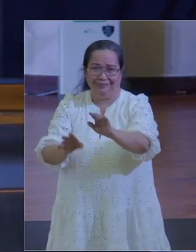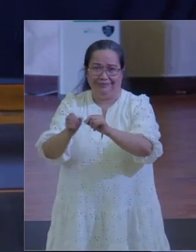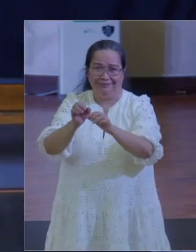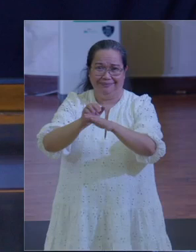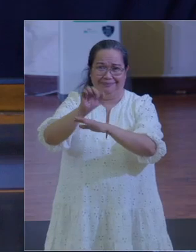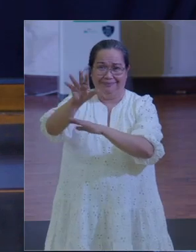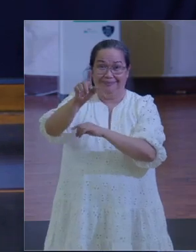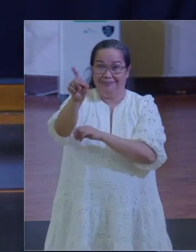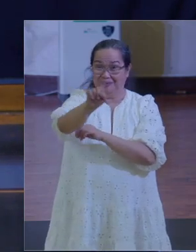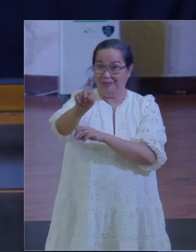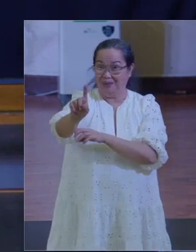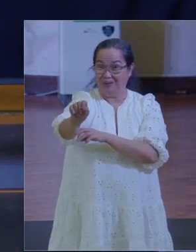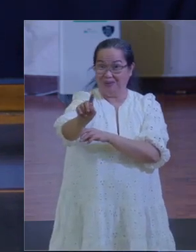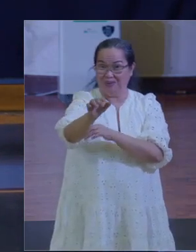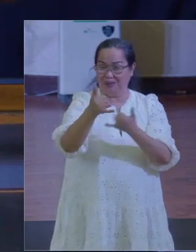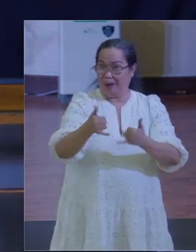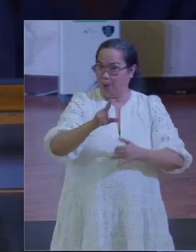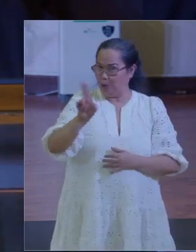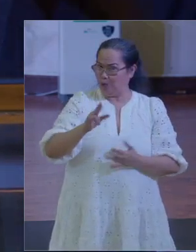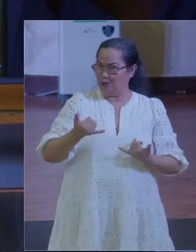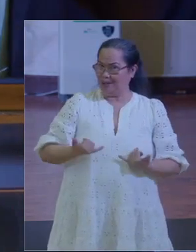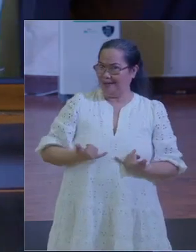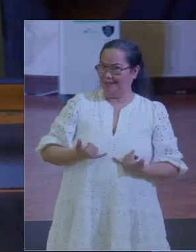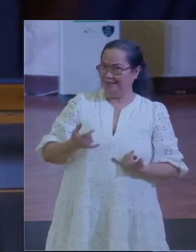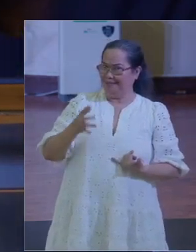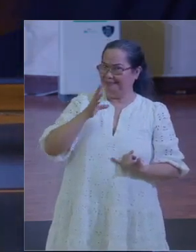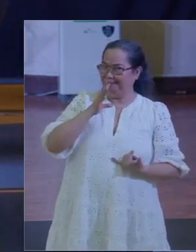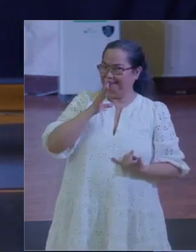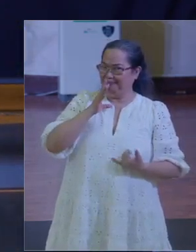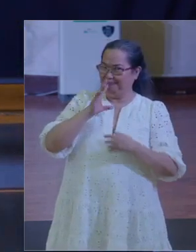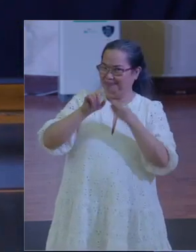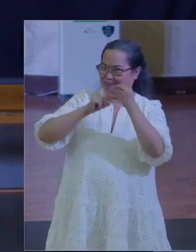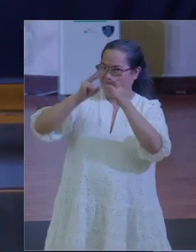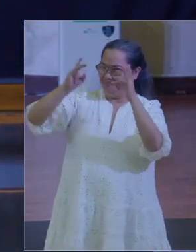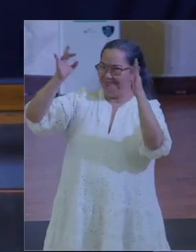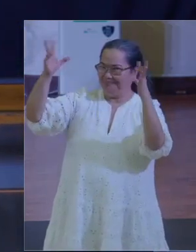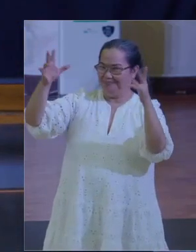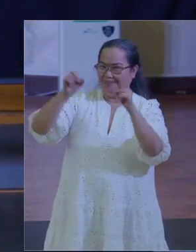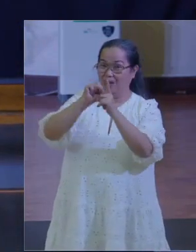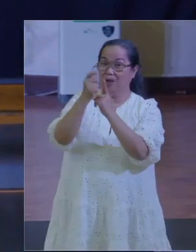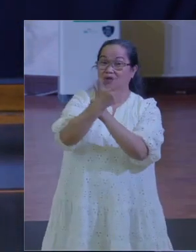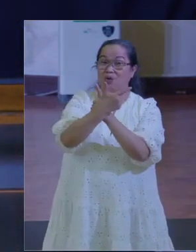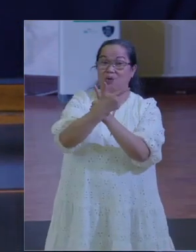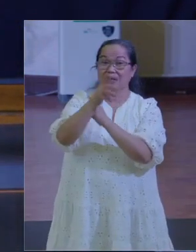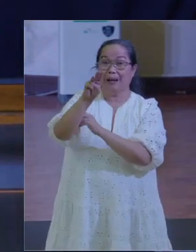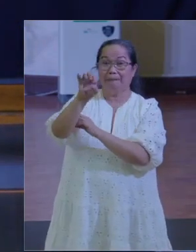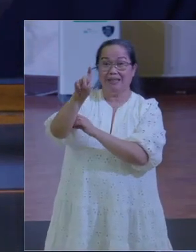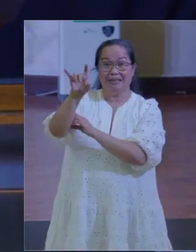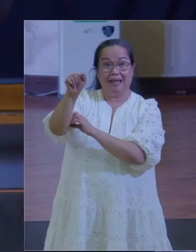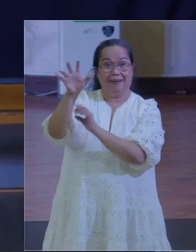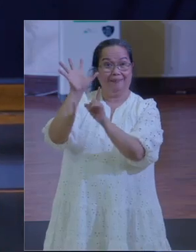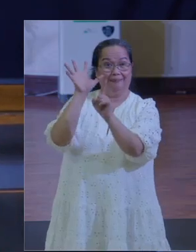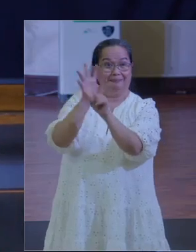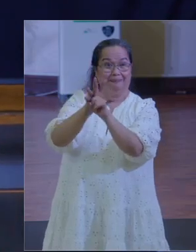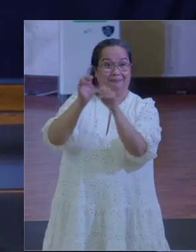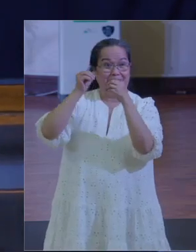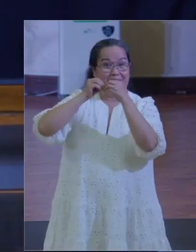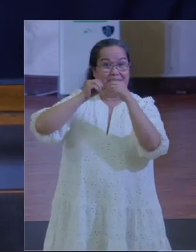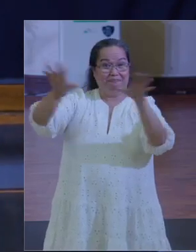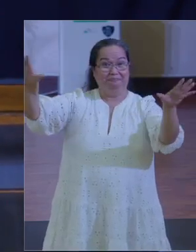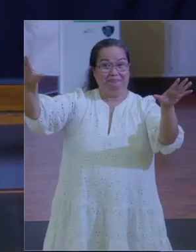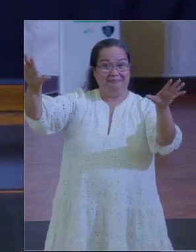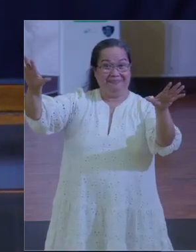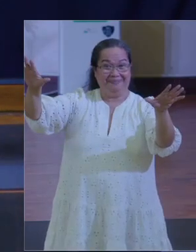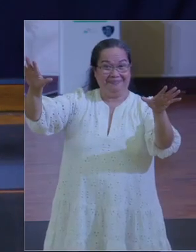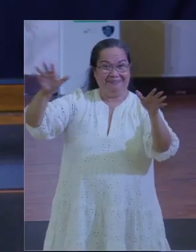ngayon? So ito hindi lang bibig sa context natin. Social media. Post only